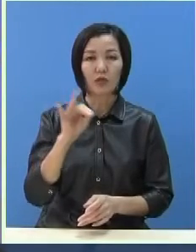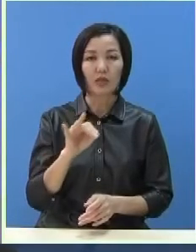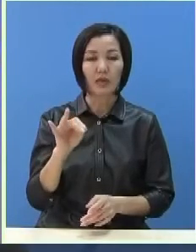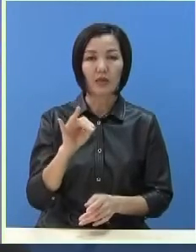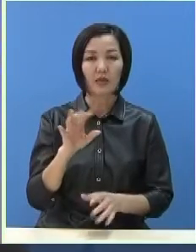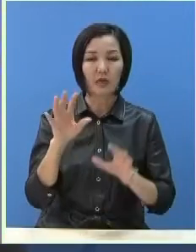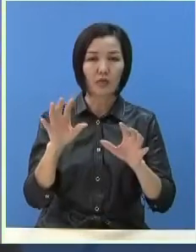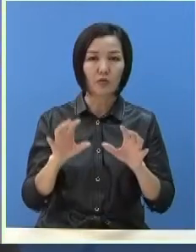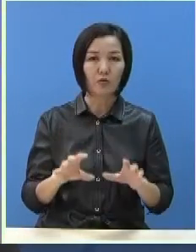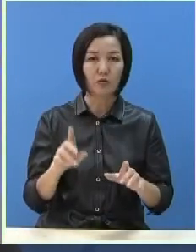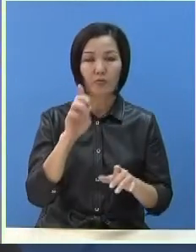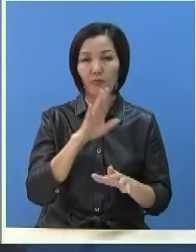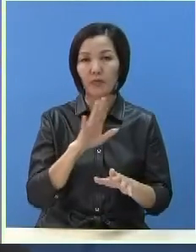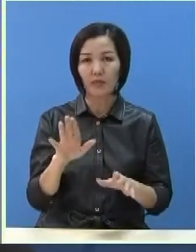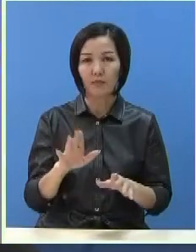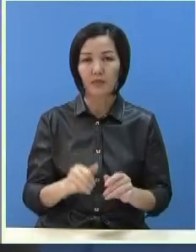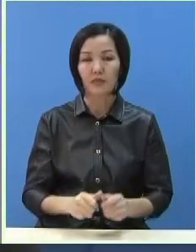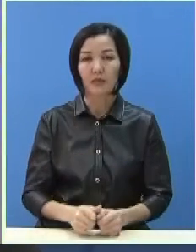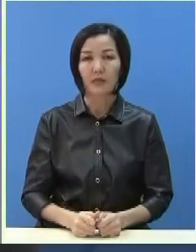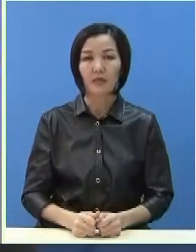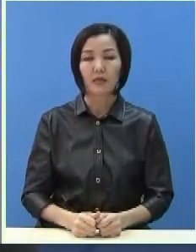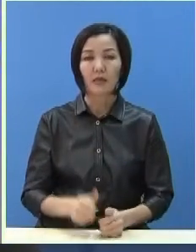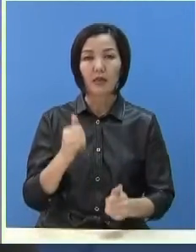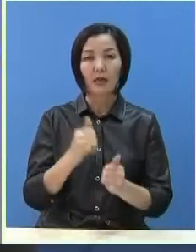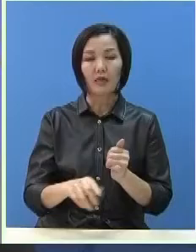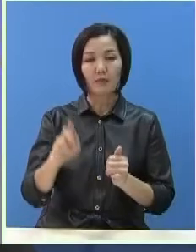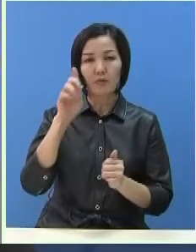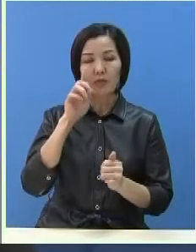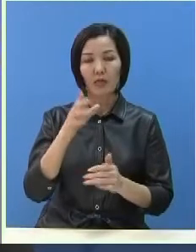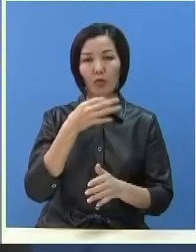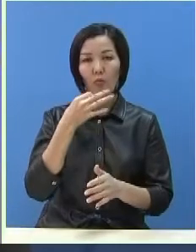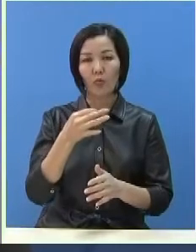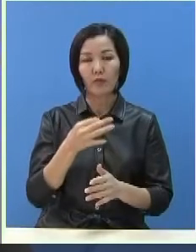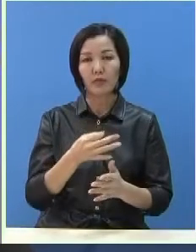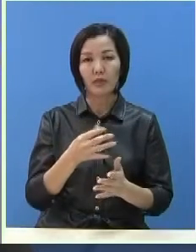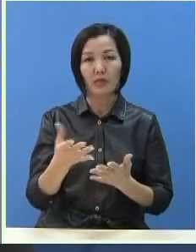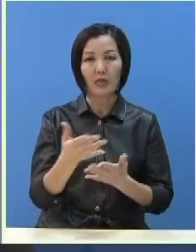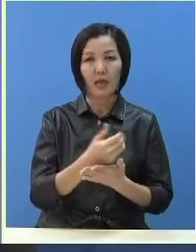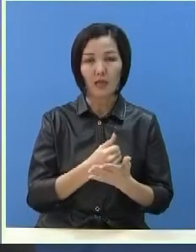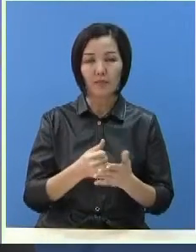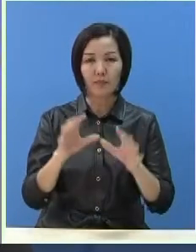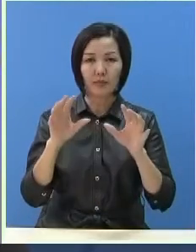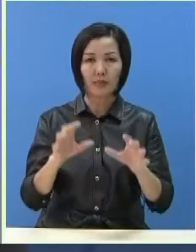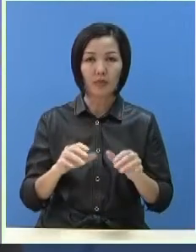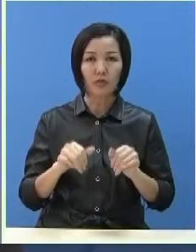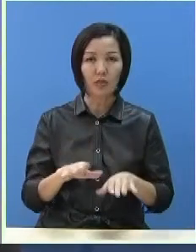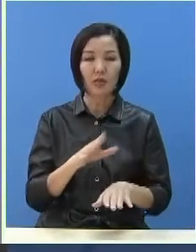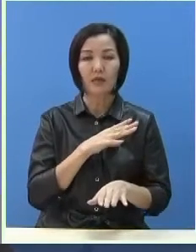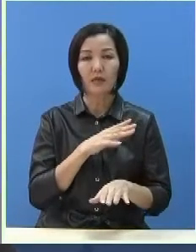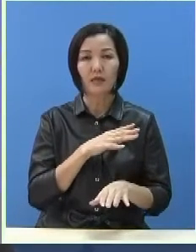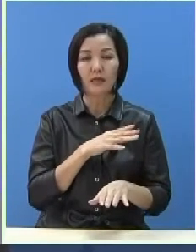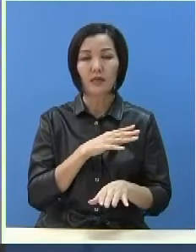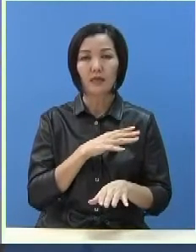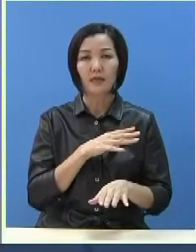бар, конституциясы бар мемлекет емес. Ол әр мемлекеттің тәжірибесінен алып құралған заңдардың негізінде